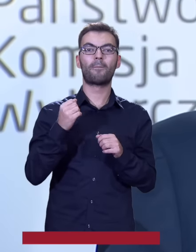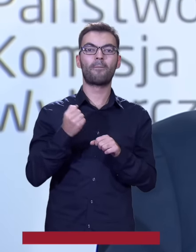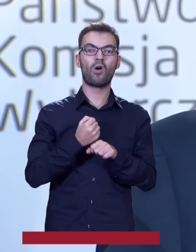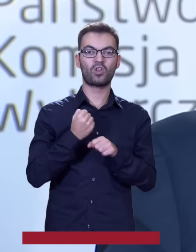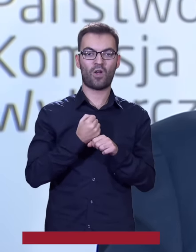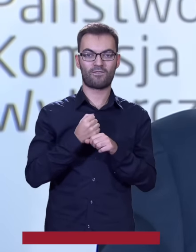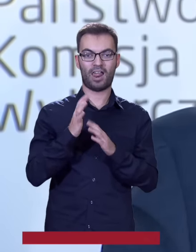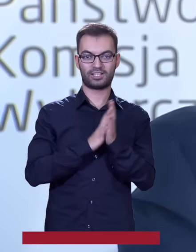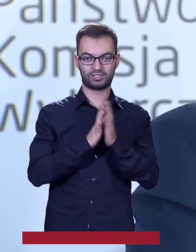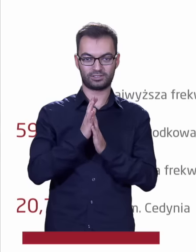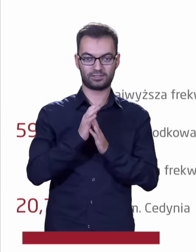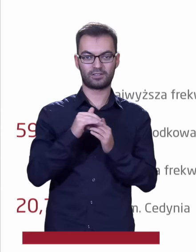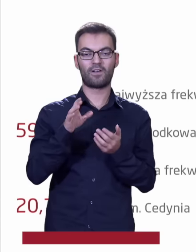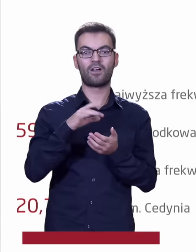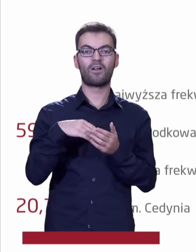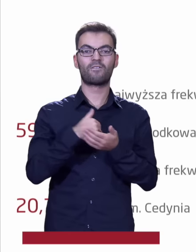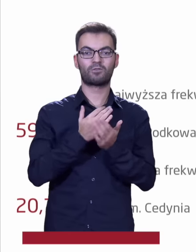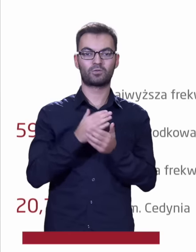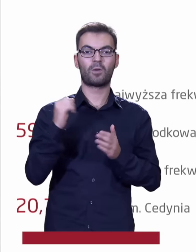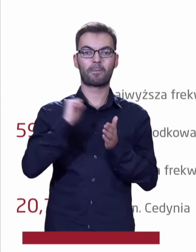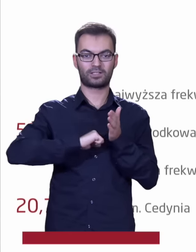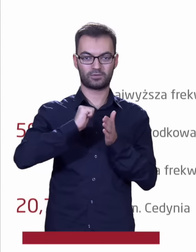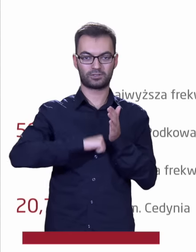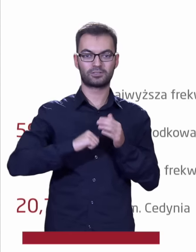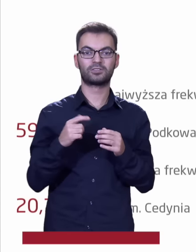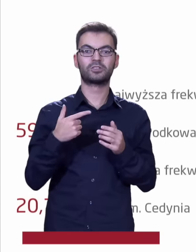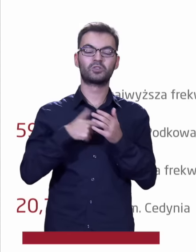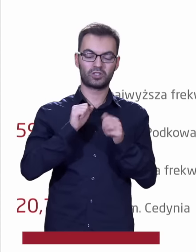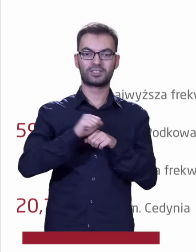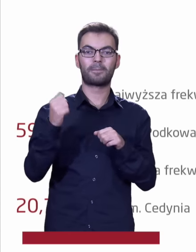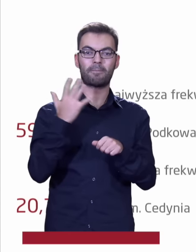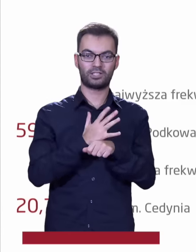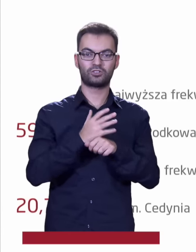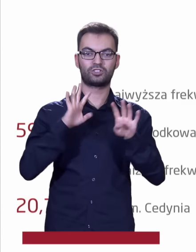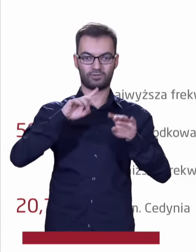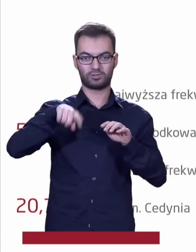grodziski, województwo mazowieckie, to znaczy